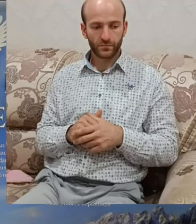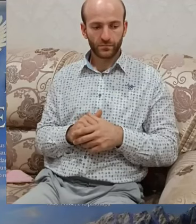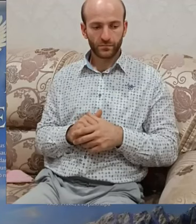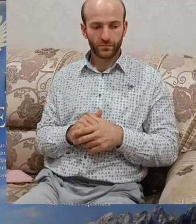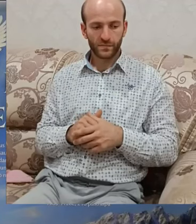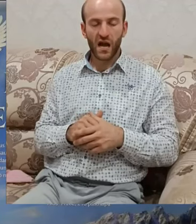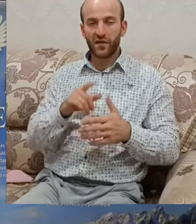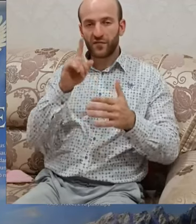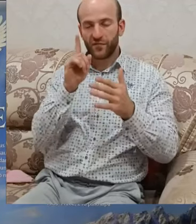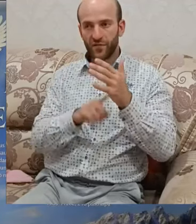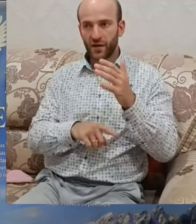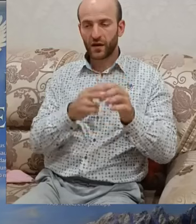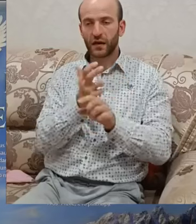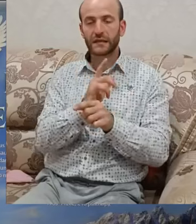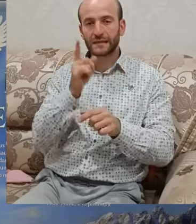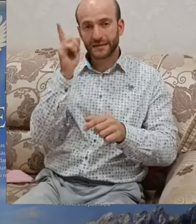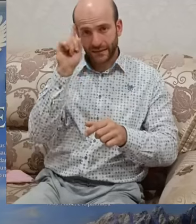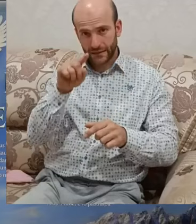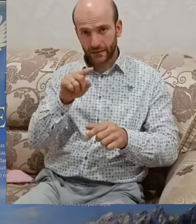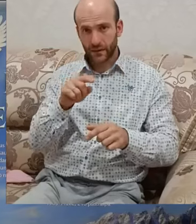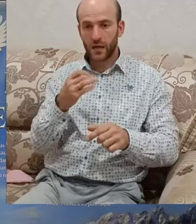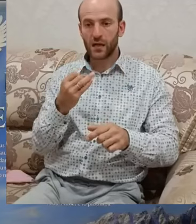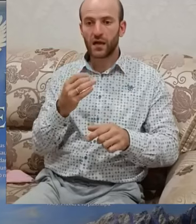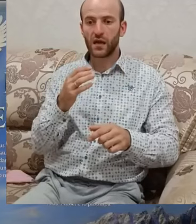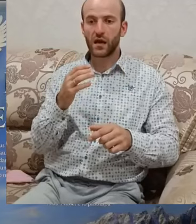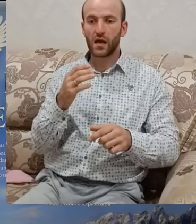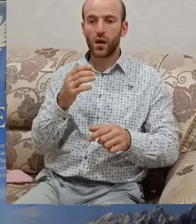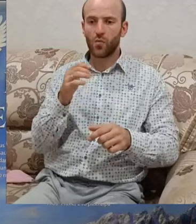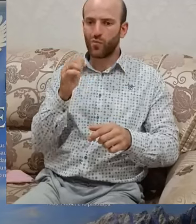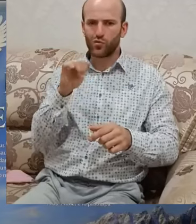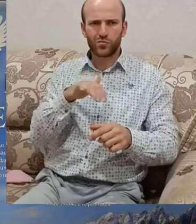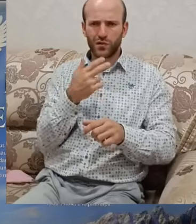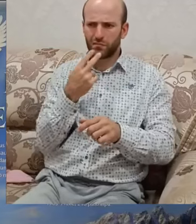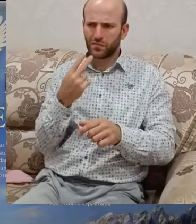Vera это знает, несмотря на то, что это выглядело не.